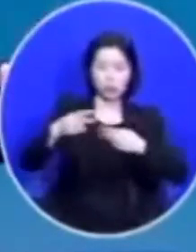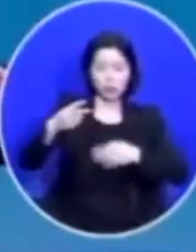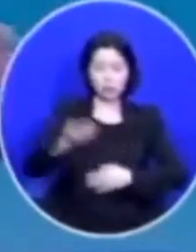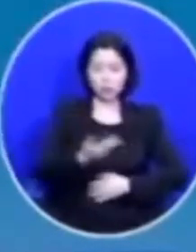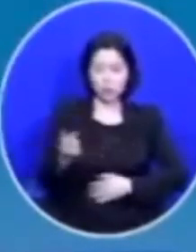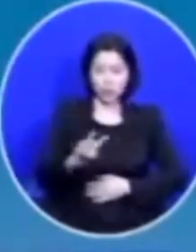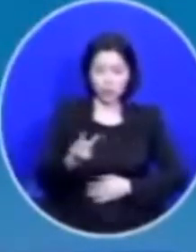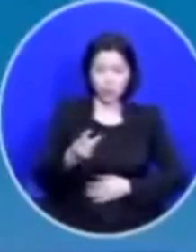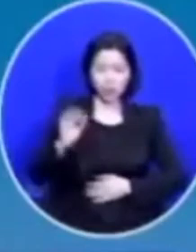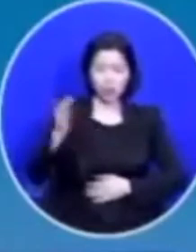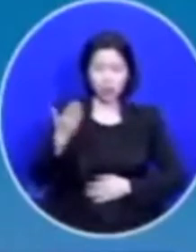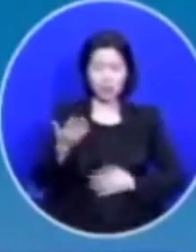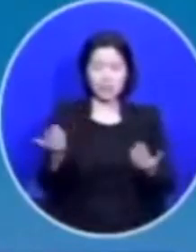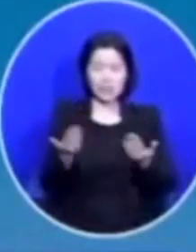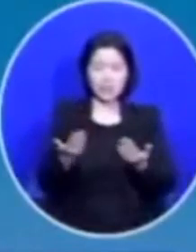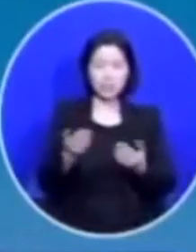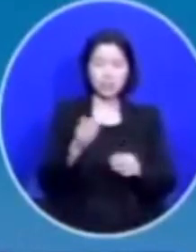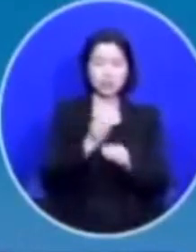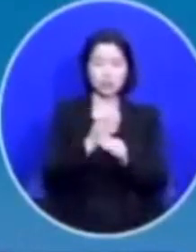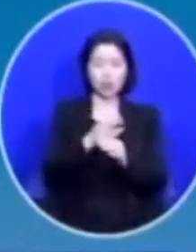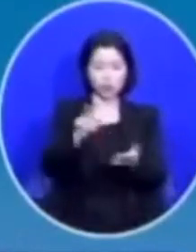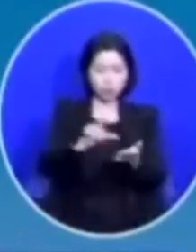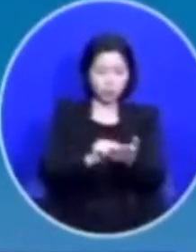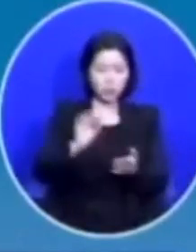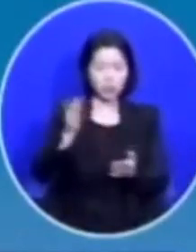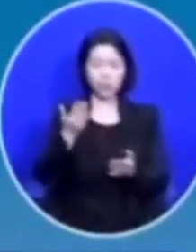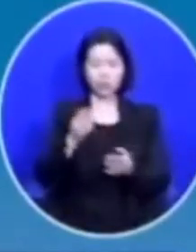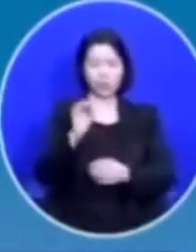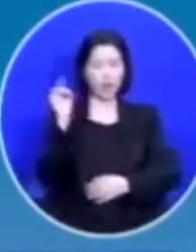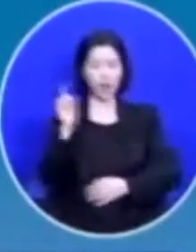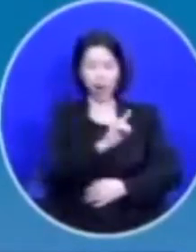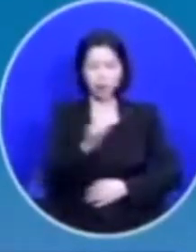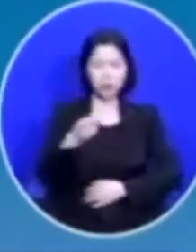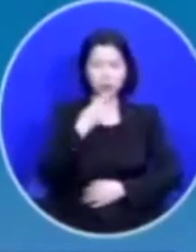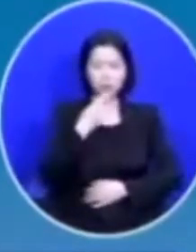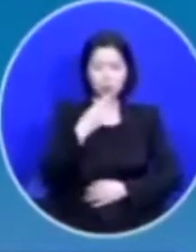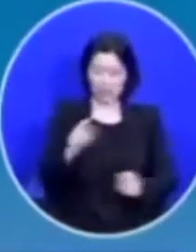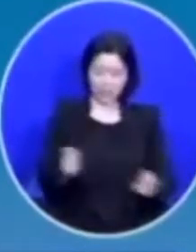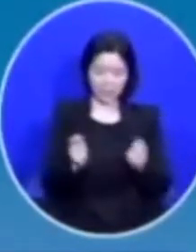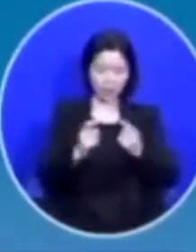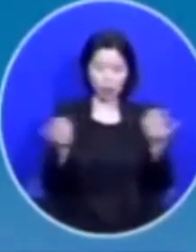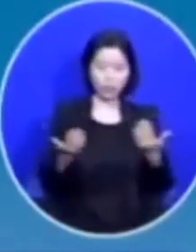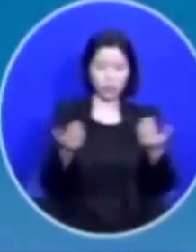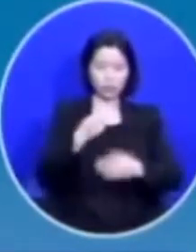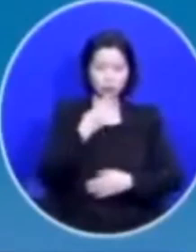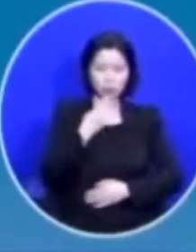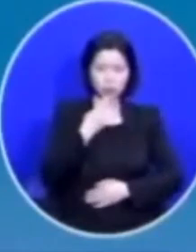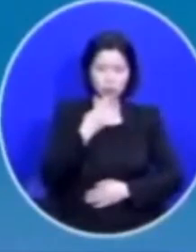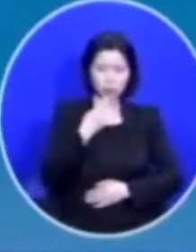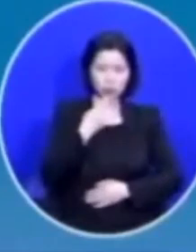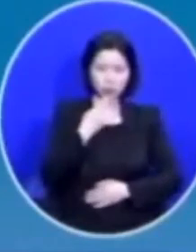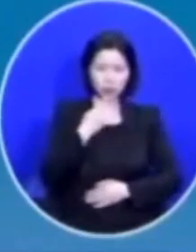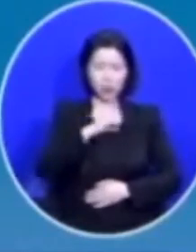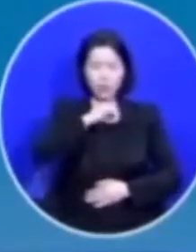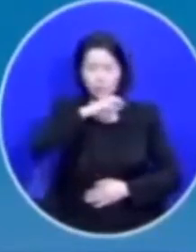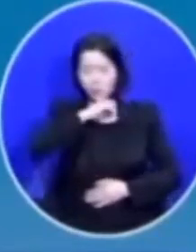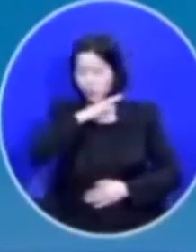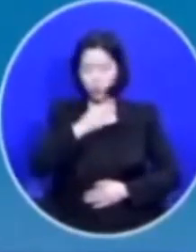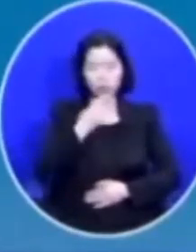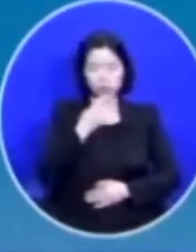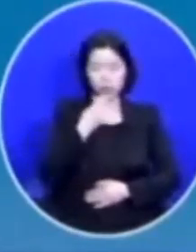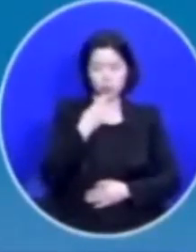일들 중에 문제될 게 아무것도 없어요 싸울 일도 없어요 불만 할 것도